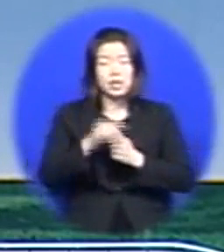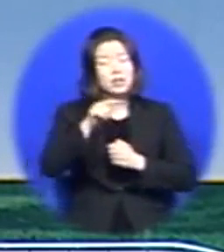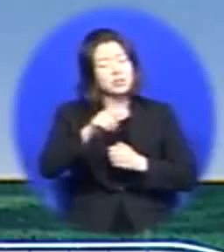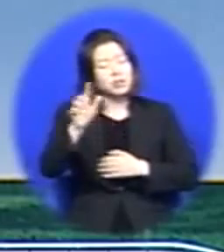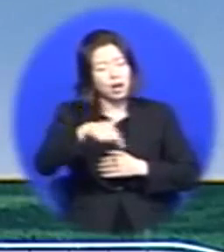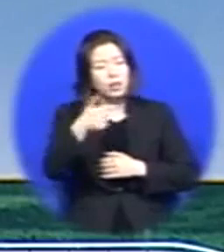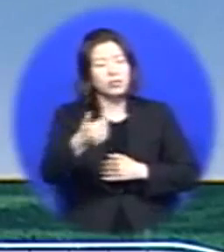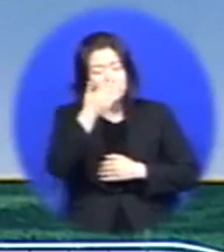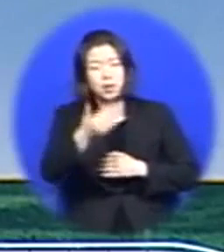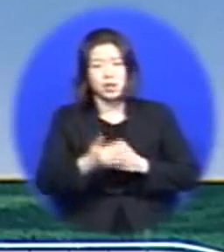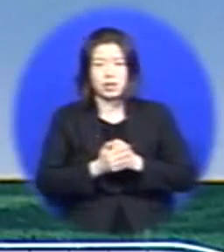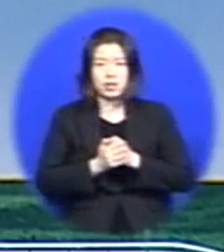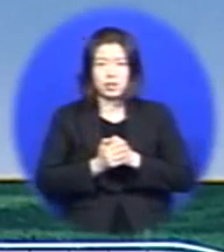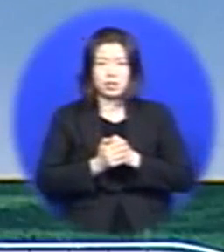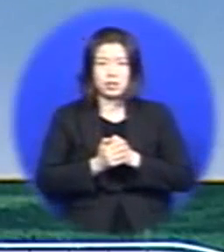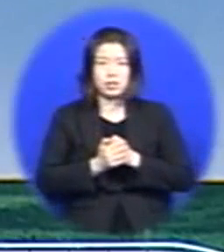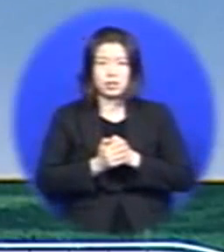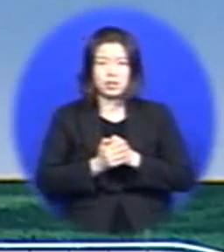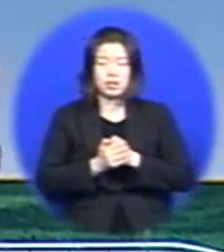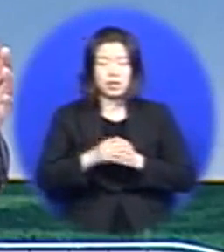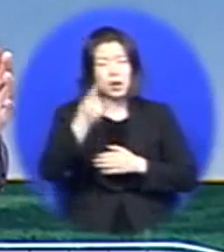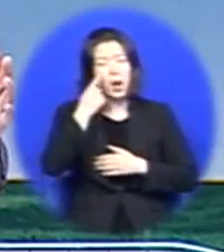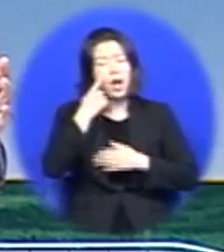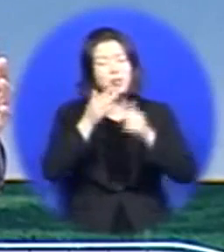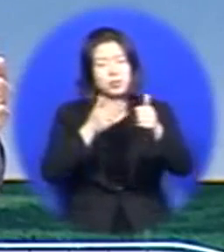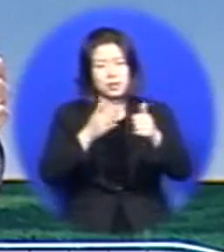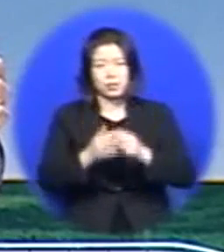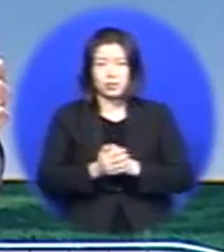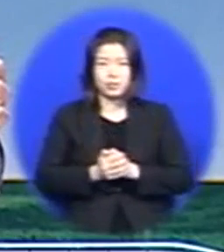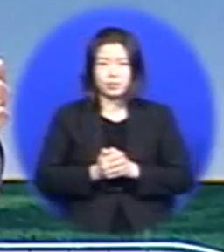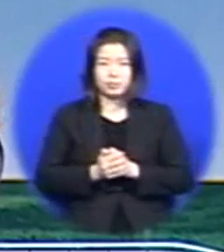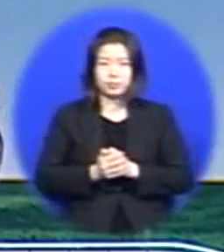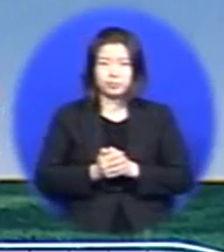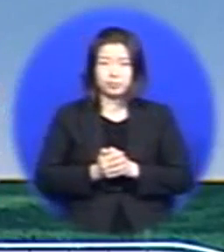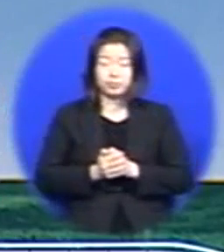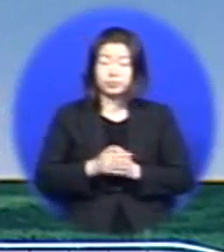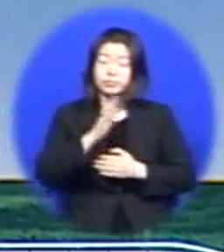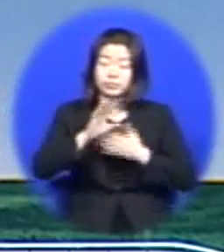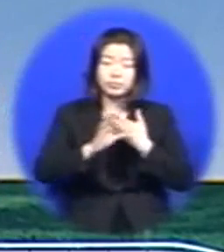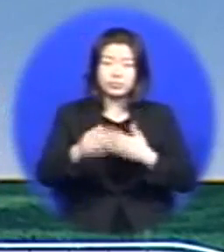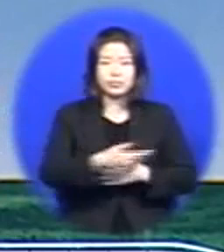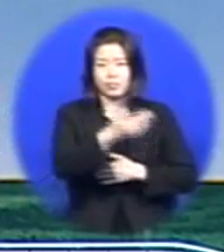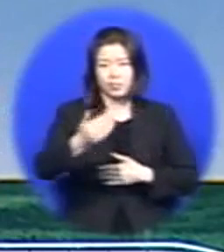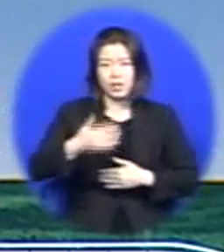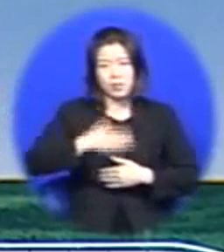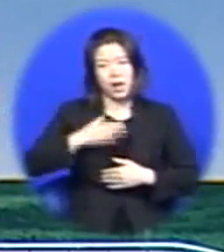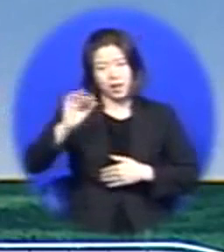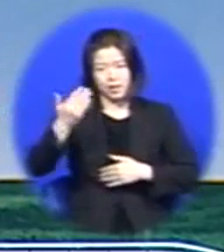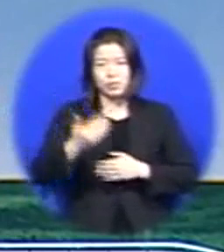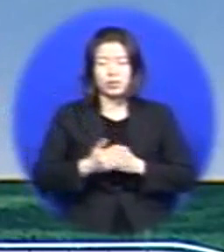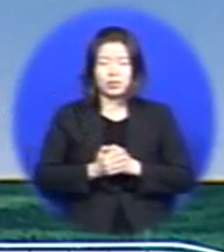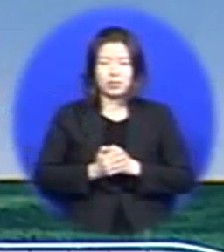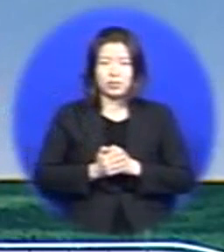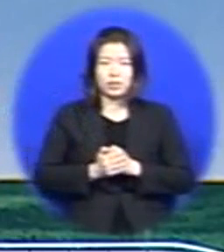하루는 할 수 있겠죠. 해보세요. 그러면 여러분은 알게 될 것입니다.